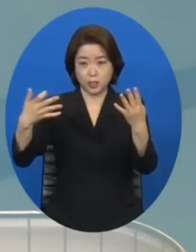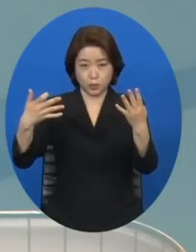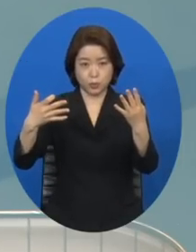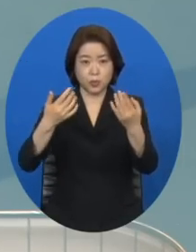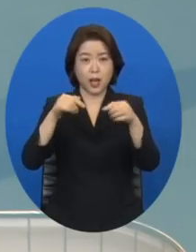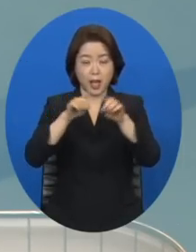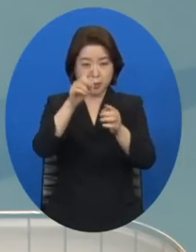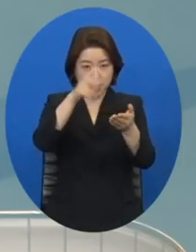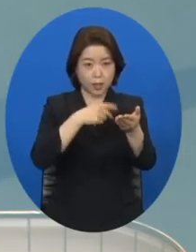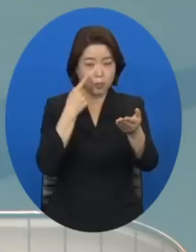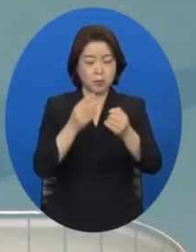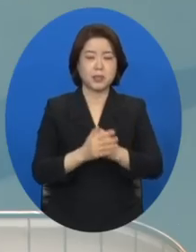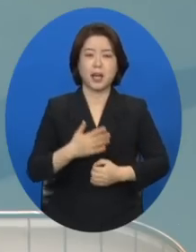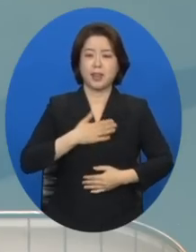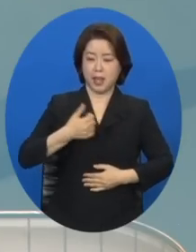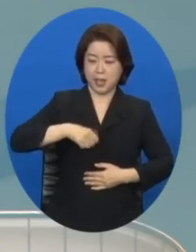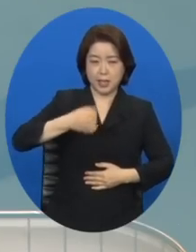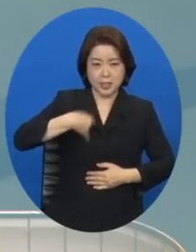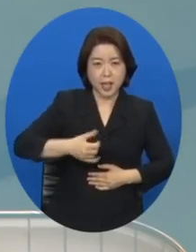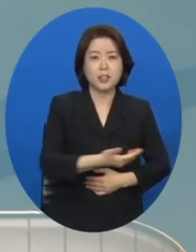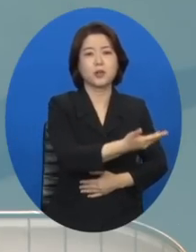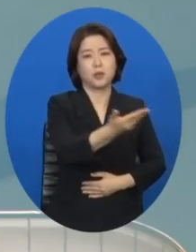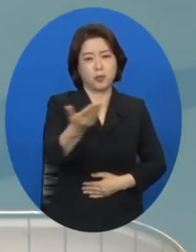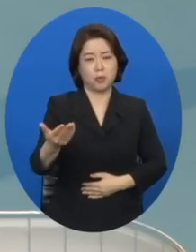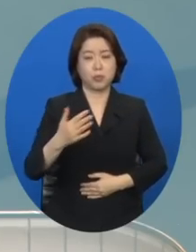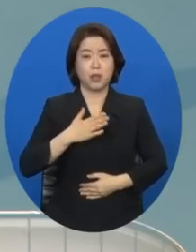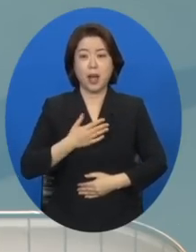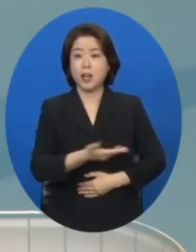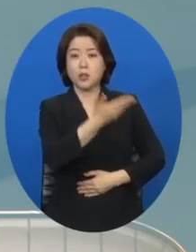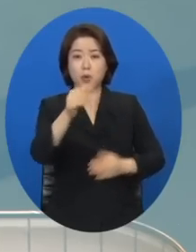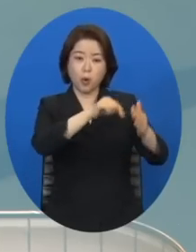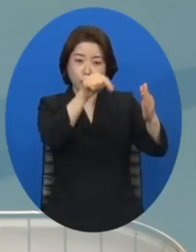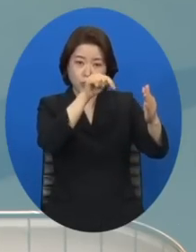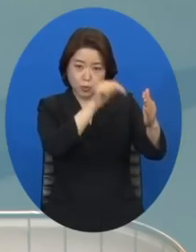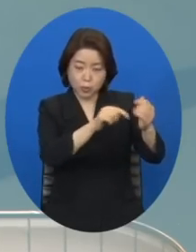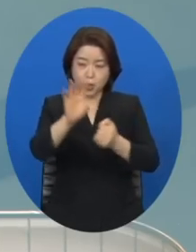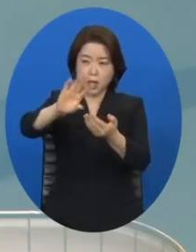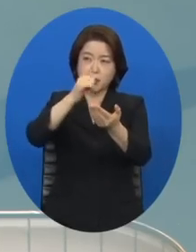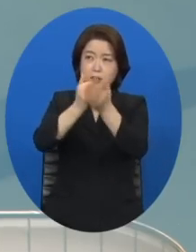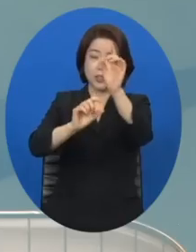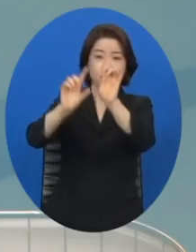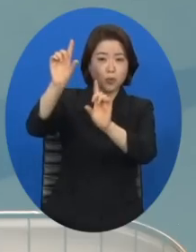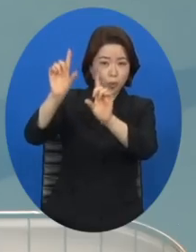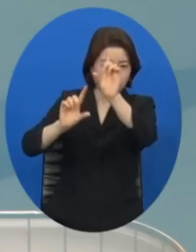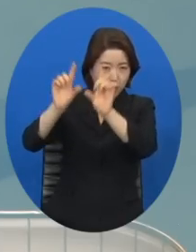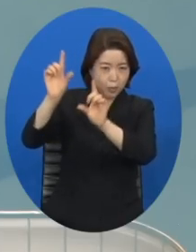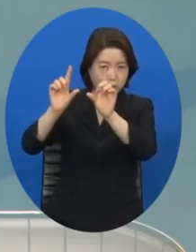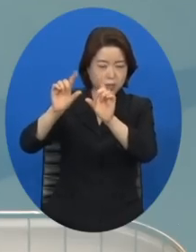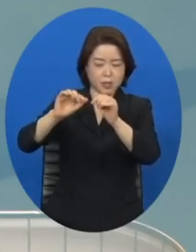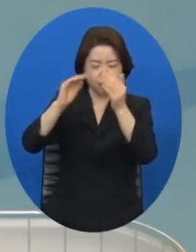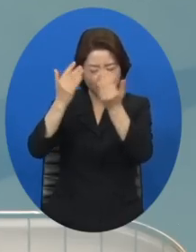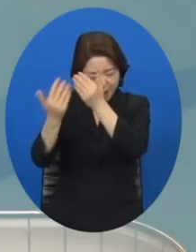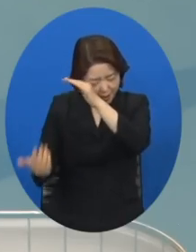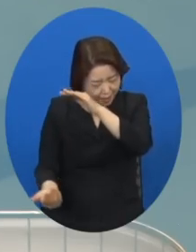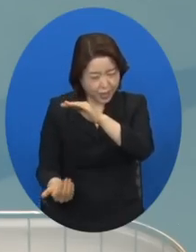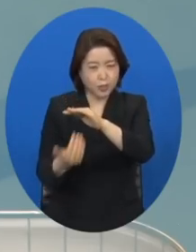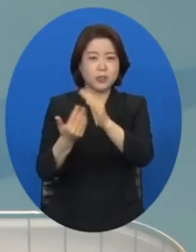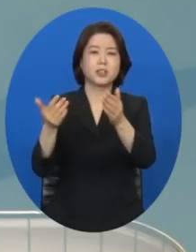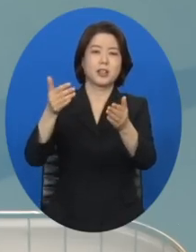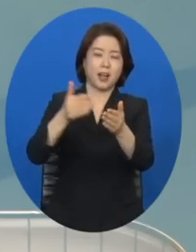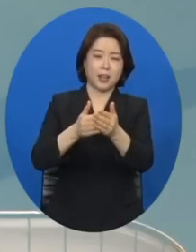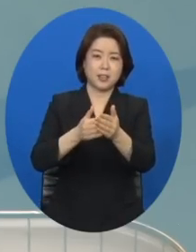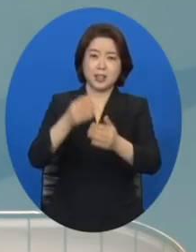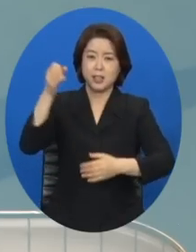보겠습니다 시작 나의 자녀 여러분 나는 여러분 속에 그리스도의 형상이 이루어지기까지